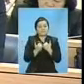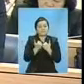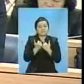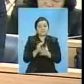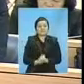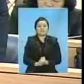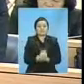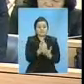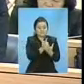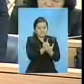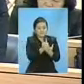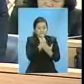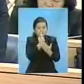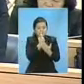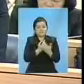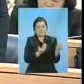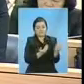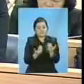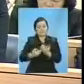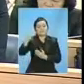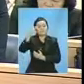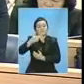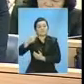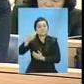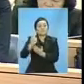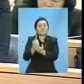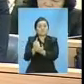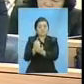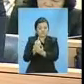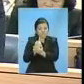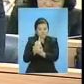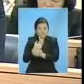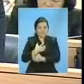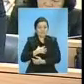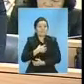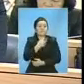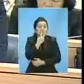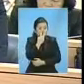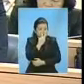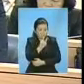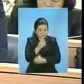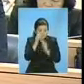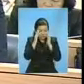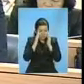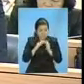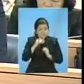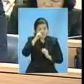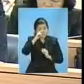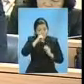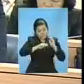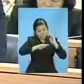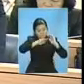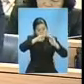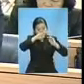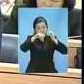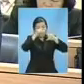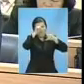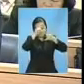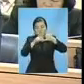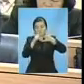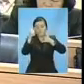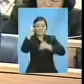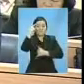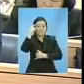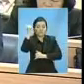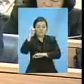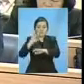เป็นตัวแทนของลูกหลานพวกท่านที่อยากจะเห็นคนไทยมีอนาคตเป็นคนเก่งคนดี